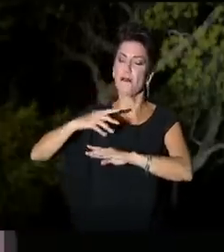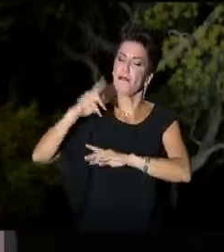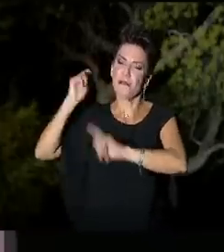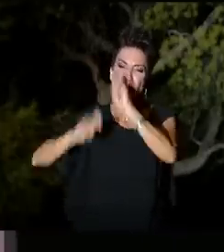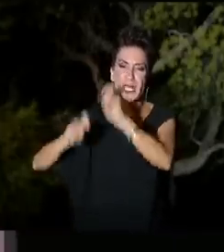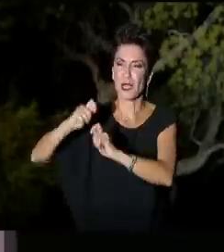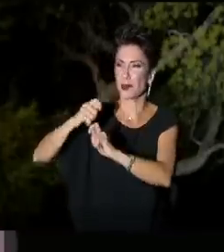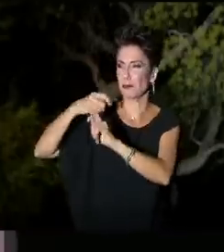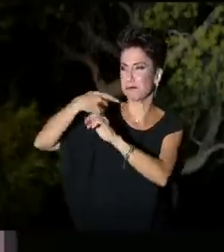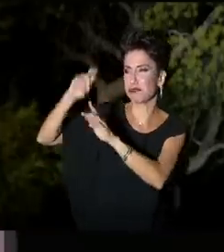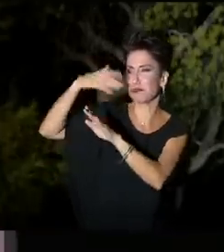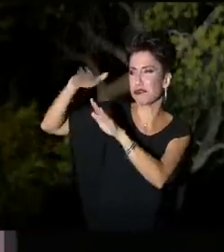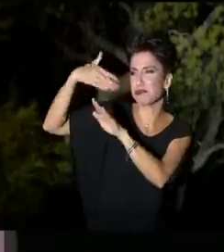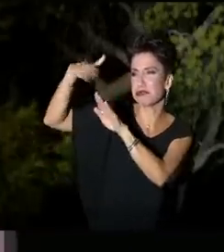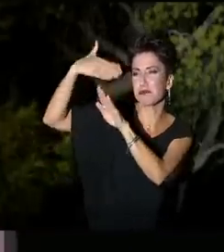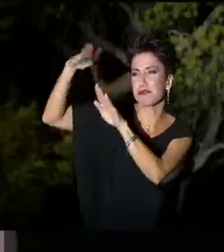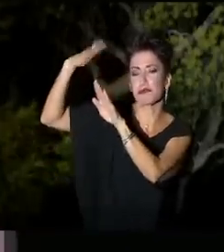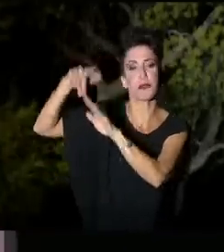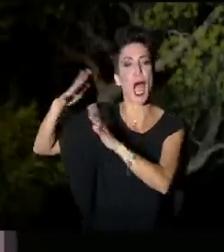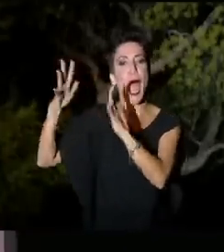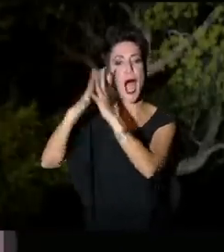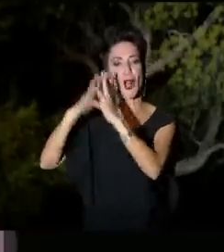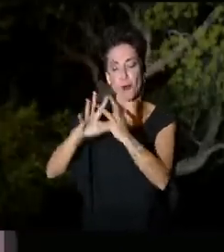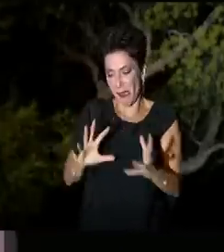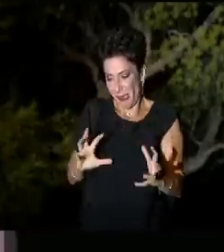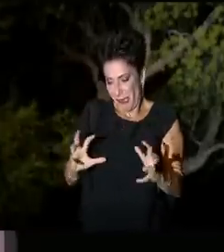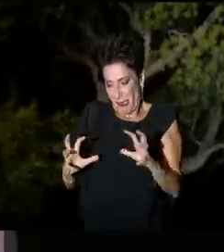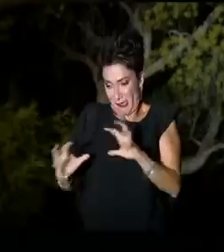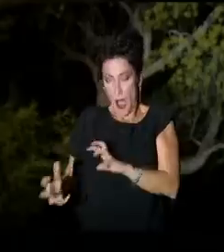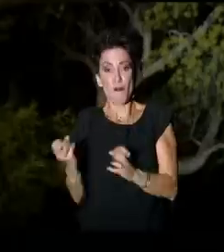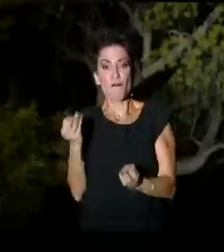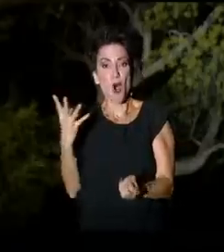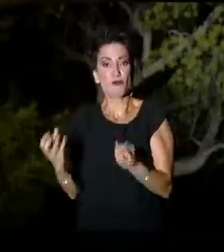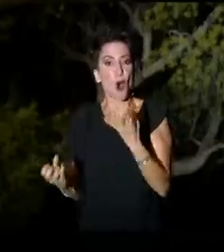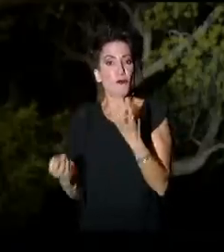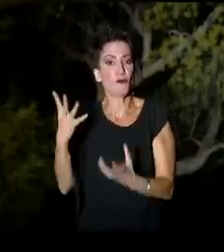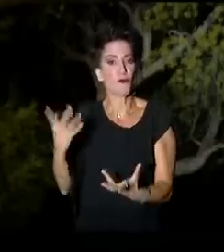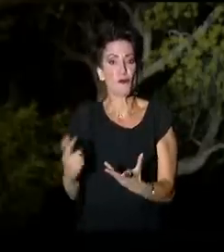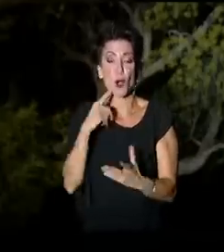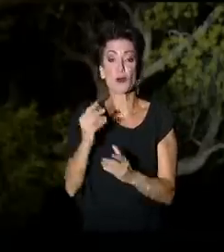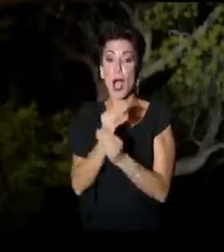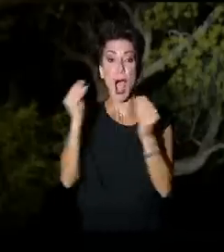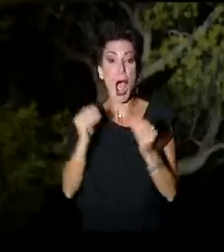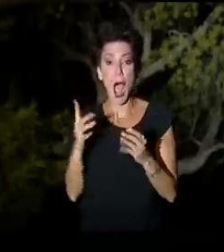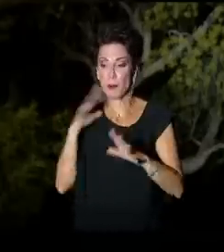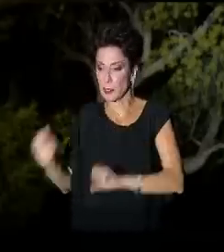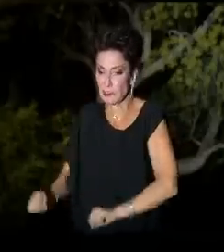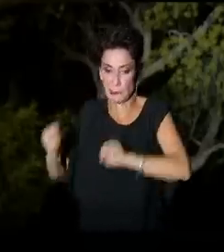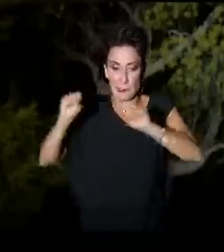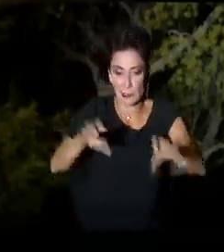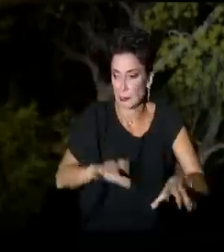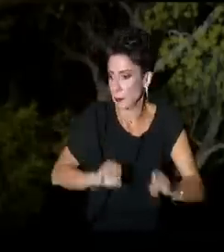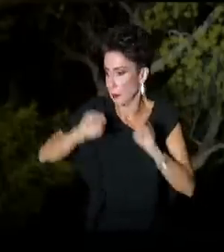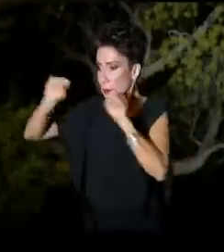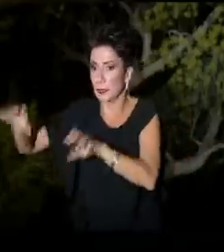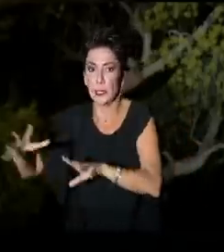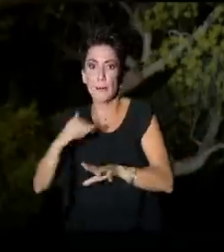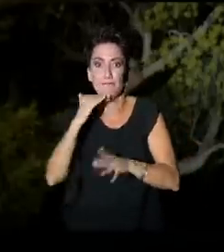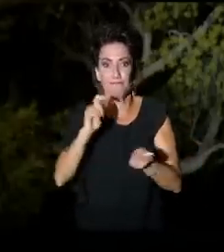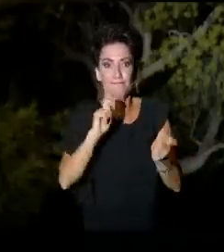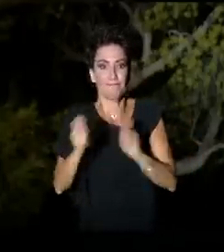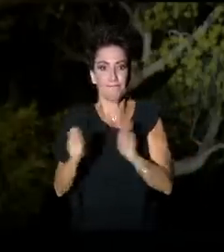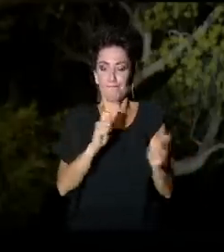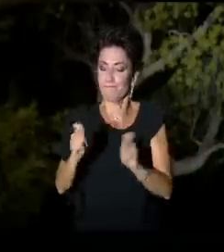αλλοιώσεις τόσο στον αρχικό φωτισμό όσο και στα φωτιστικά σώματα. Ακατάλληλοι λαμπτήρες, μετακινήσεις προβολέων, μη προσαρμογή του